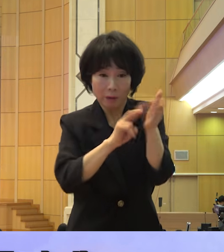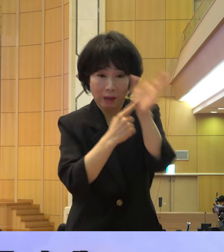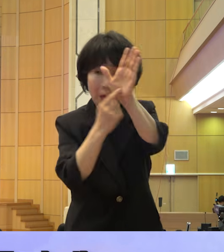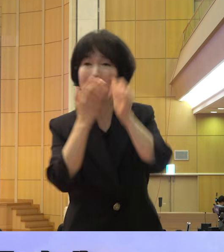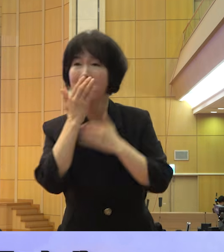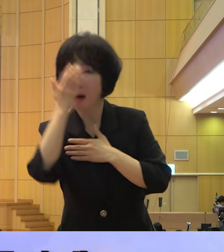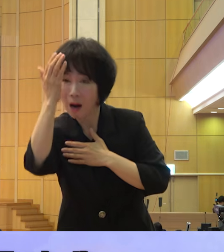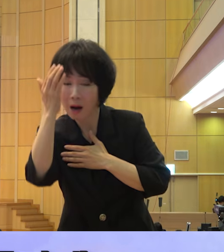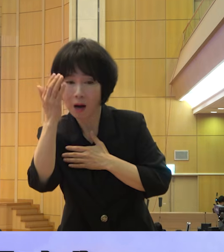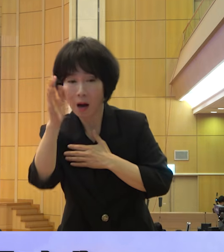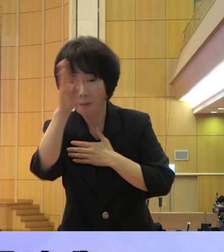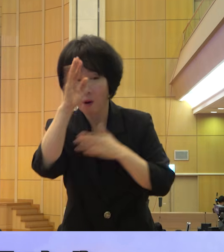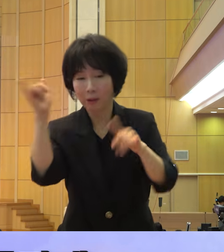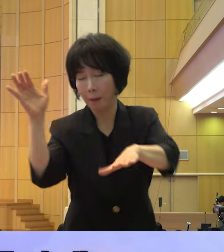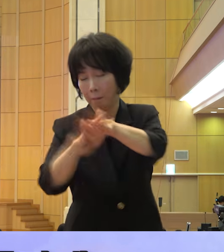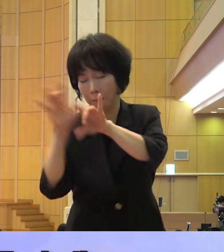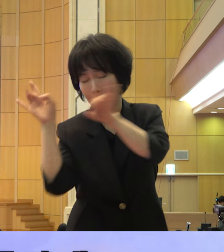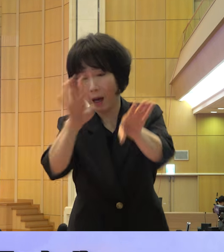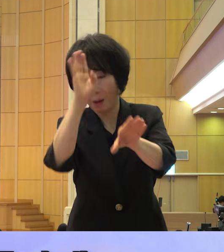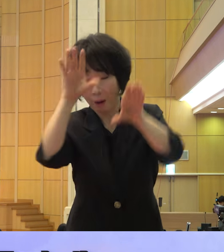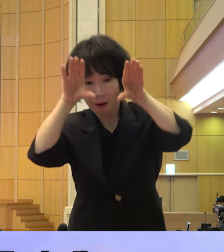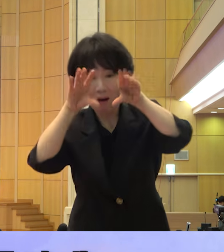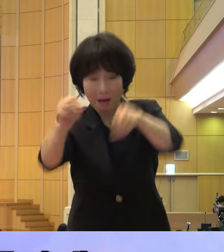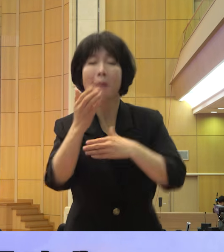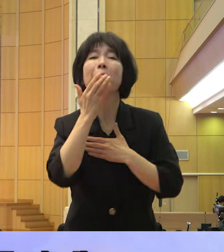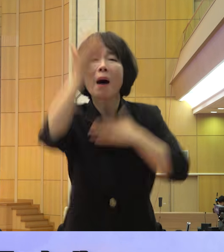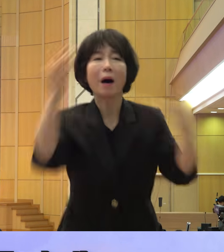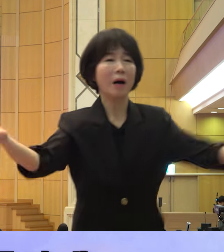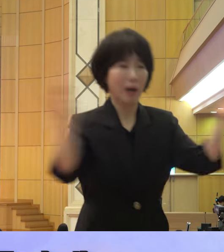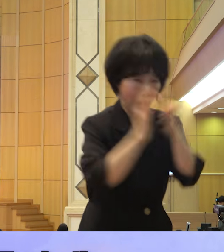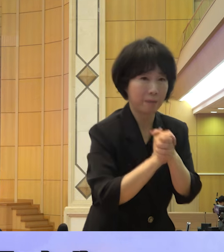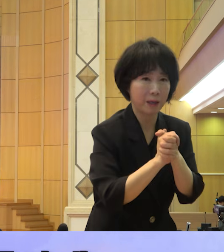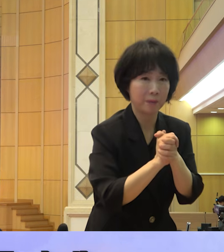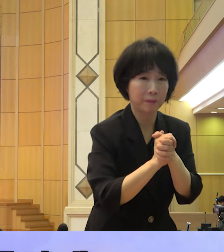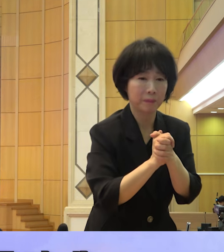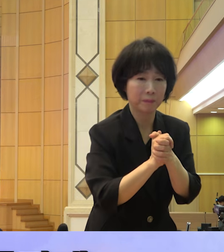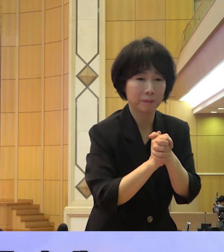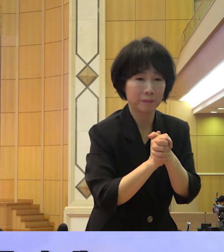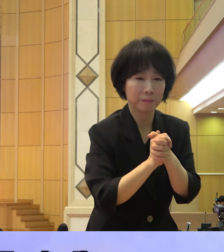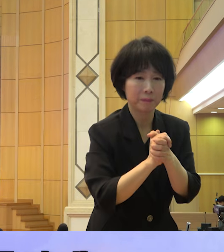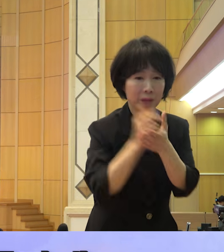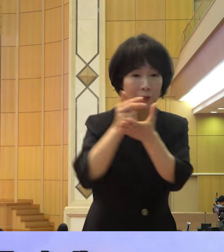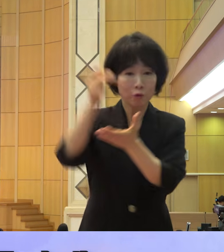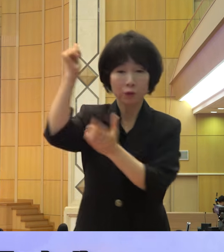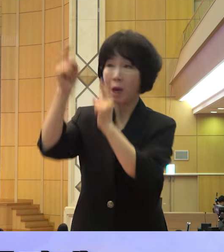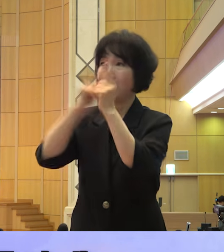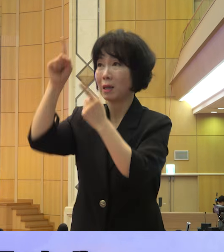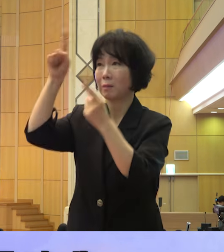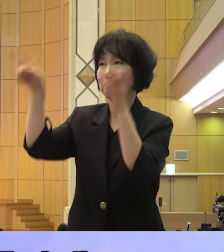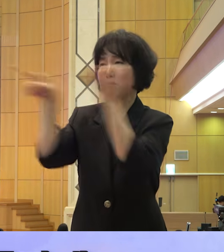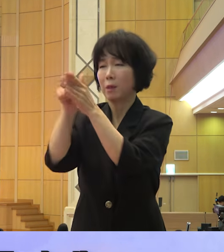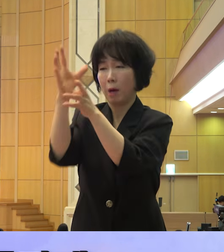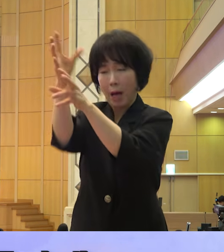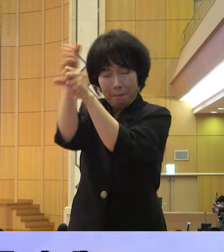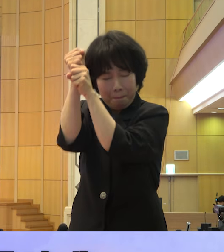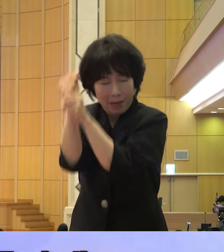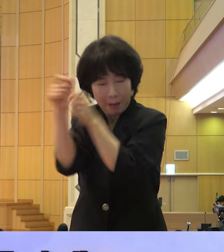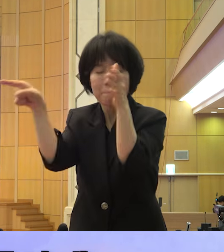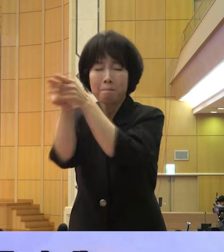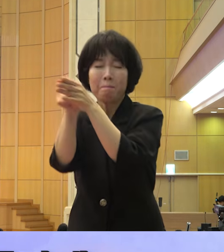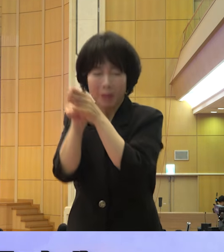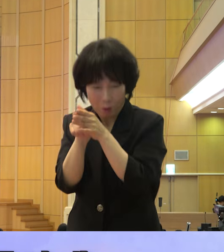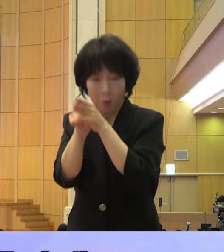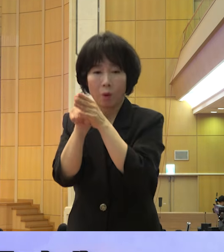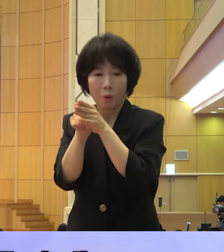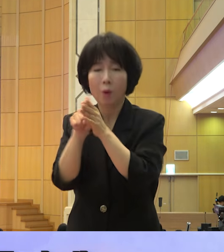표적이 따르니 병든 자에게 손을 얹으면 나으리라. 주님의 말씀을 의지하고